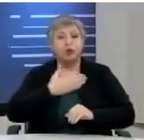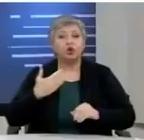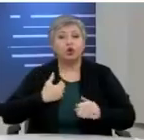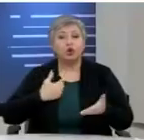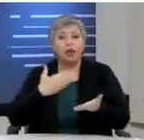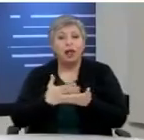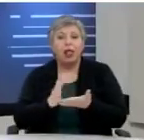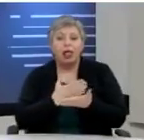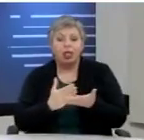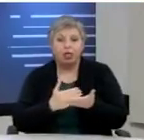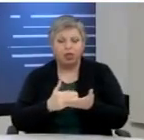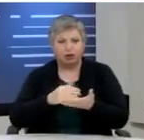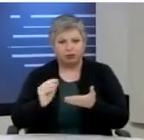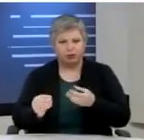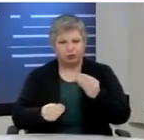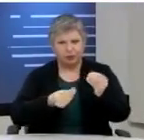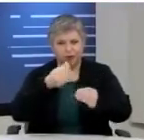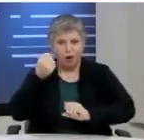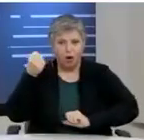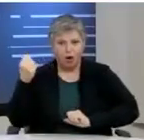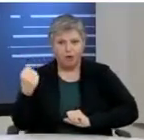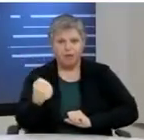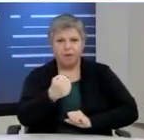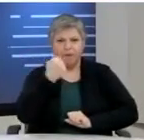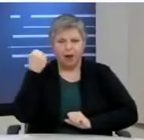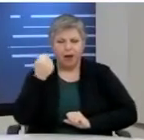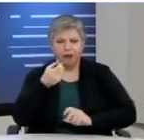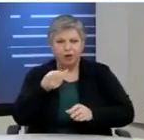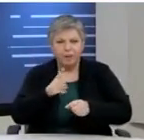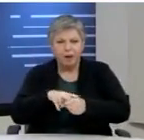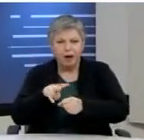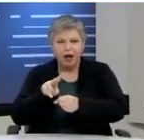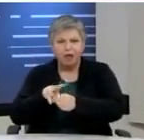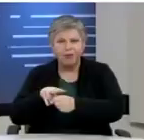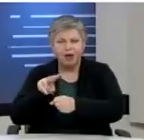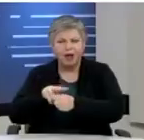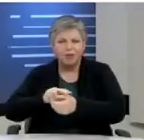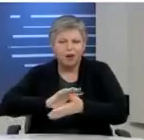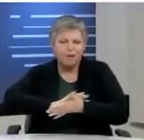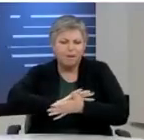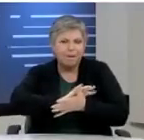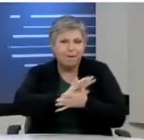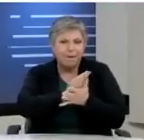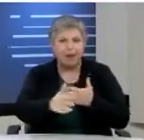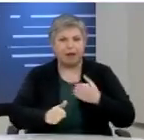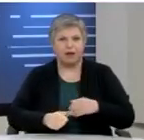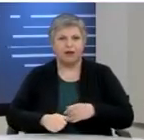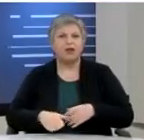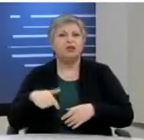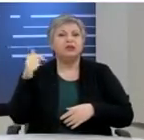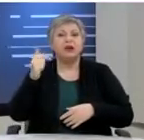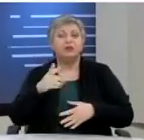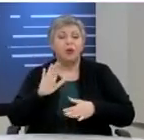των εθνικισμών που σκόρπισαν τον δρόμο και το θάνατο. Οι εθνικισμοί για πάρα πολλά χρόνια έδιναν τον τόνο σε αυτή την